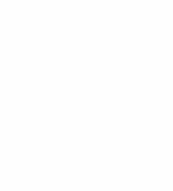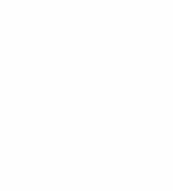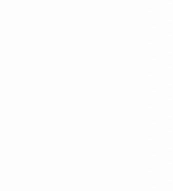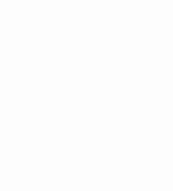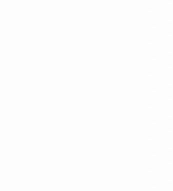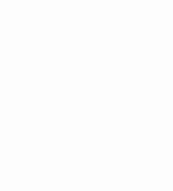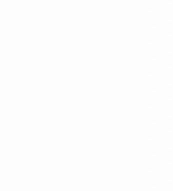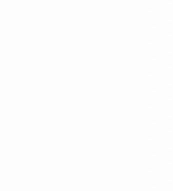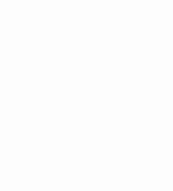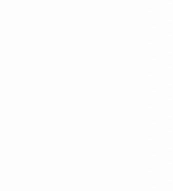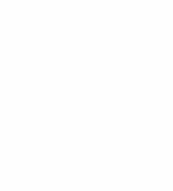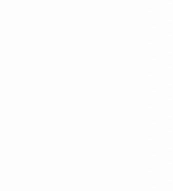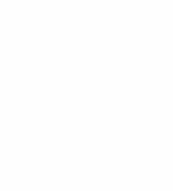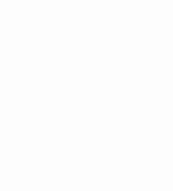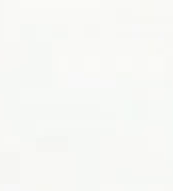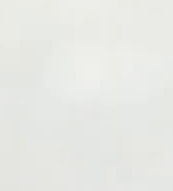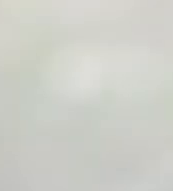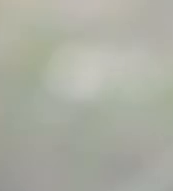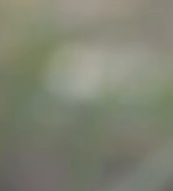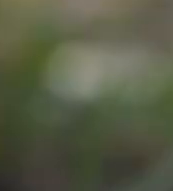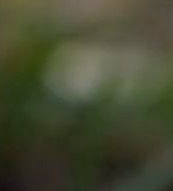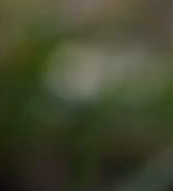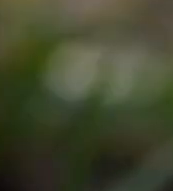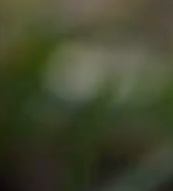TV KPM.